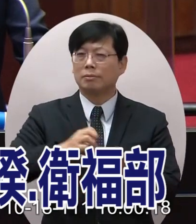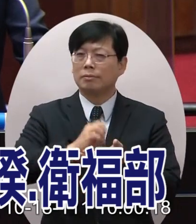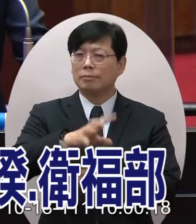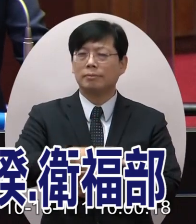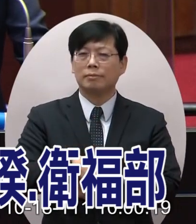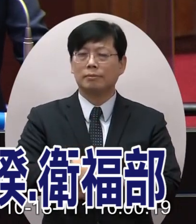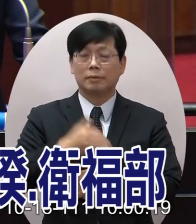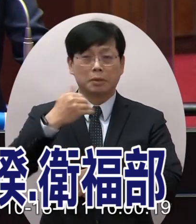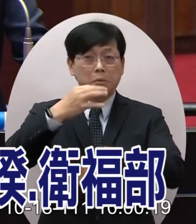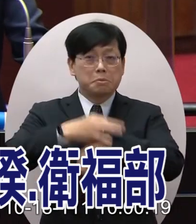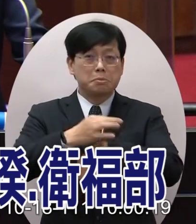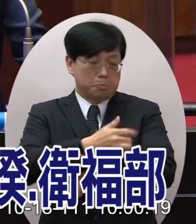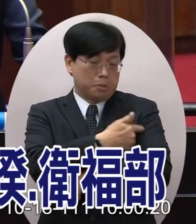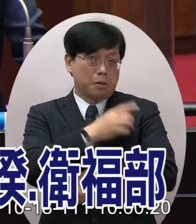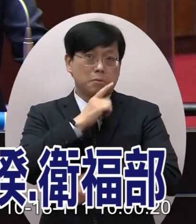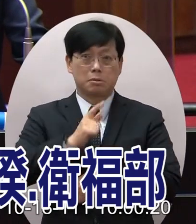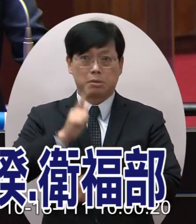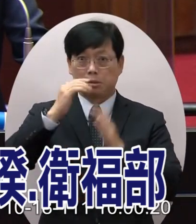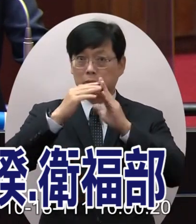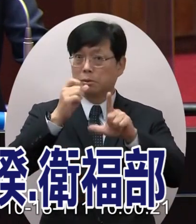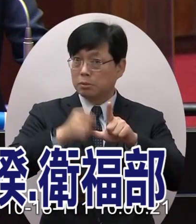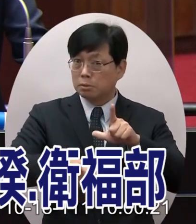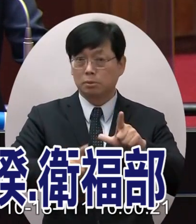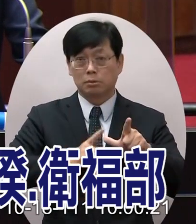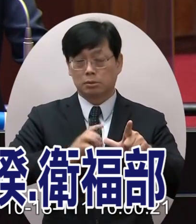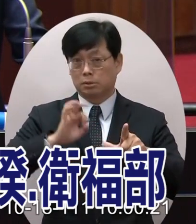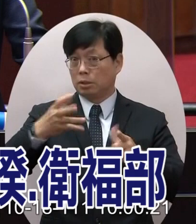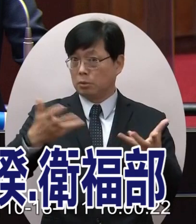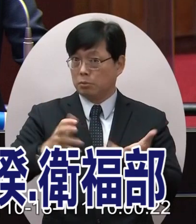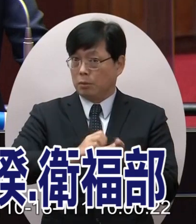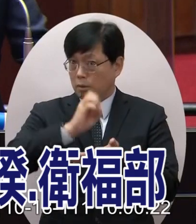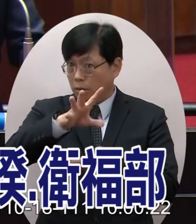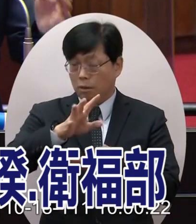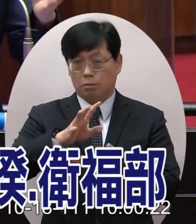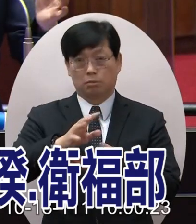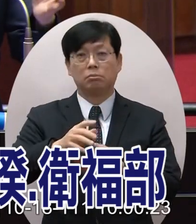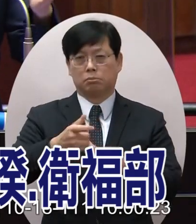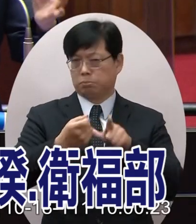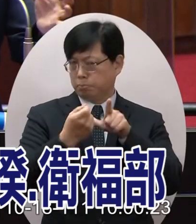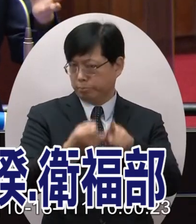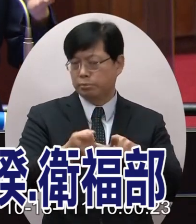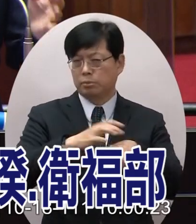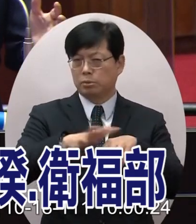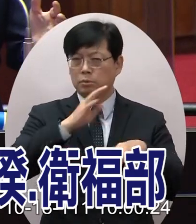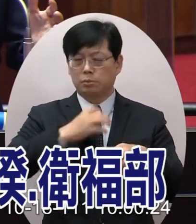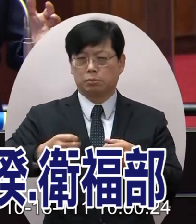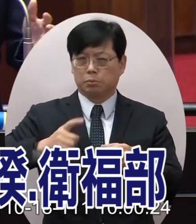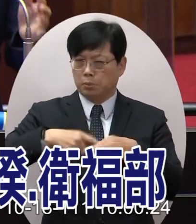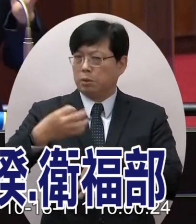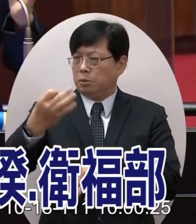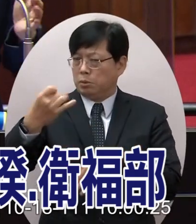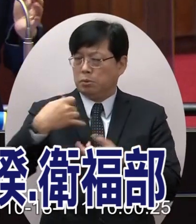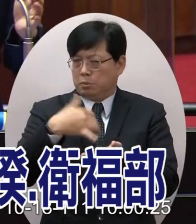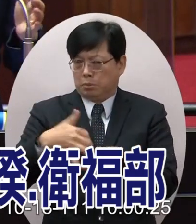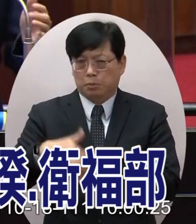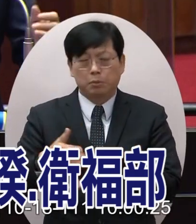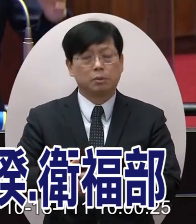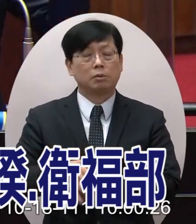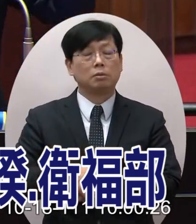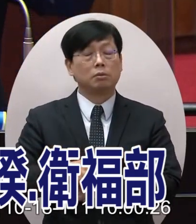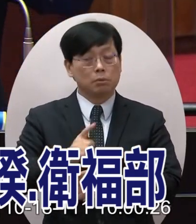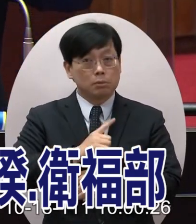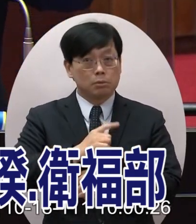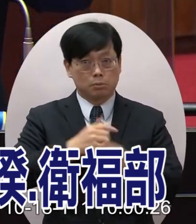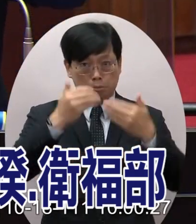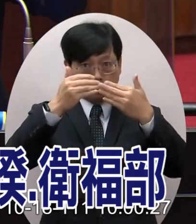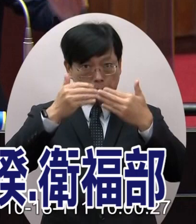啊，高端它是上市贵公司，所以它的财报上面呢、啊，它的财报都有它收的钱，它收的钱呢，我们把